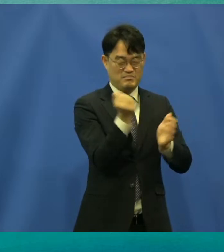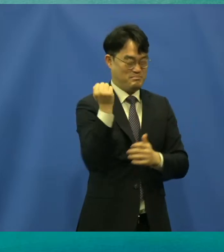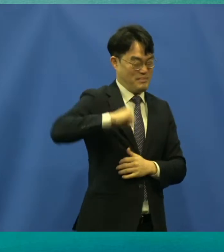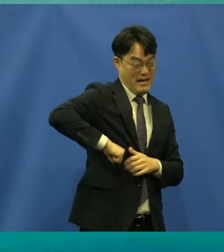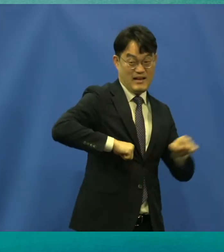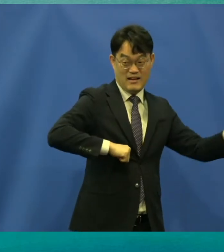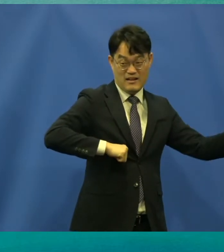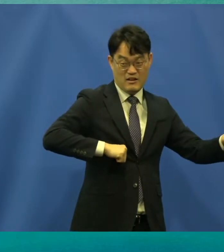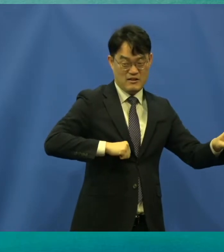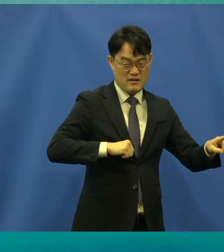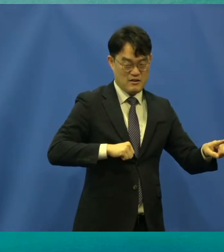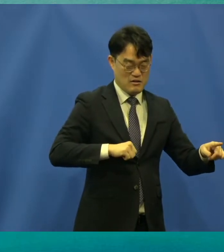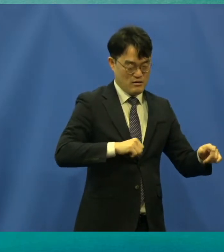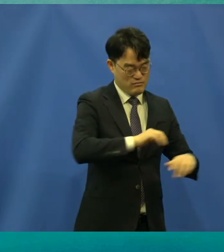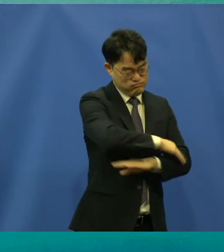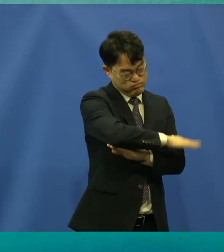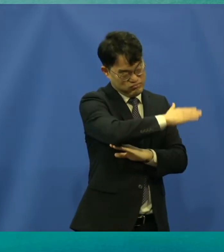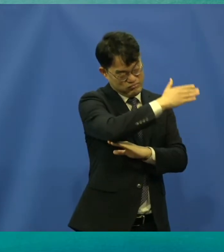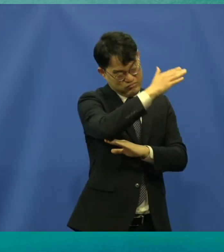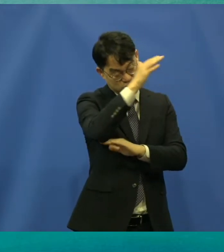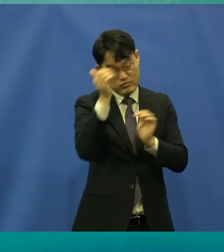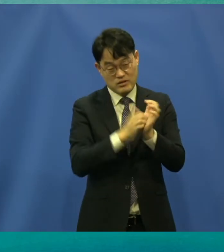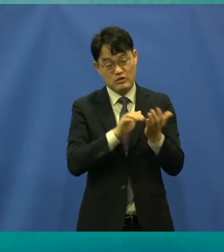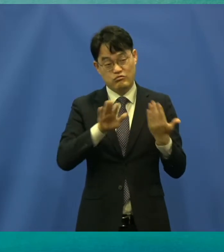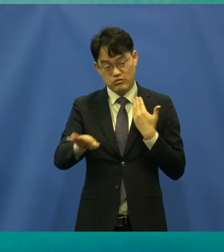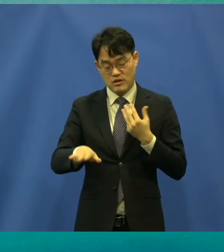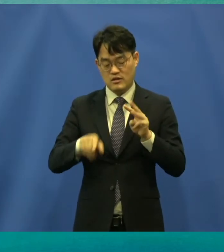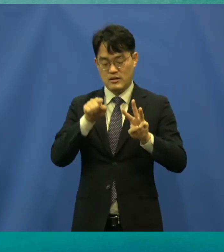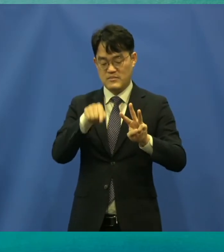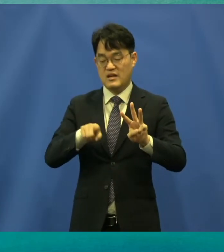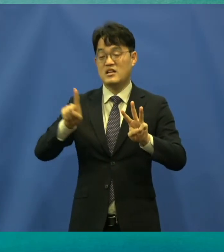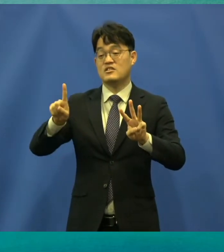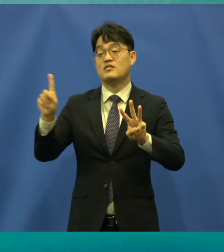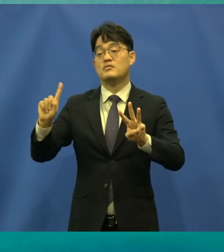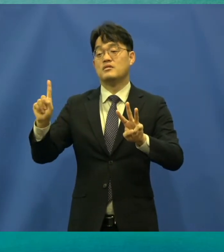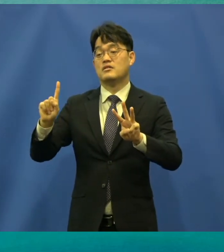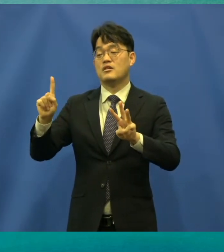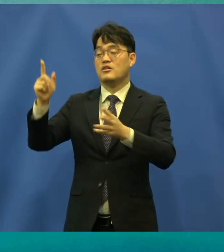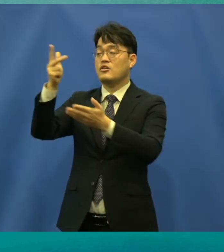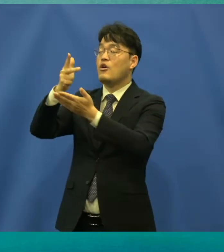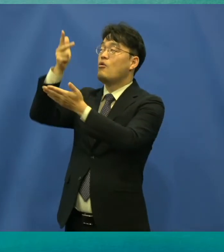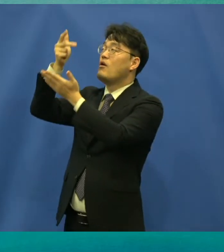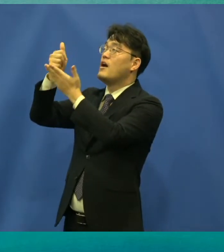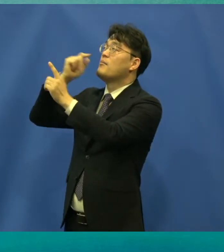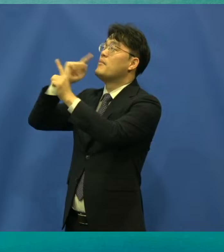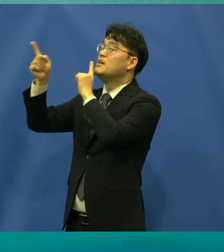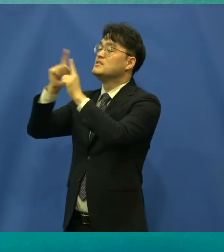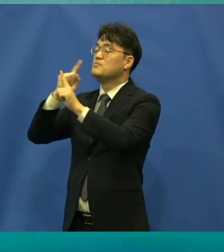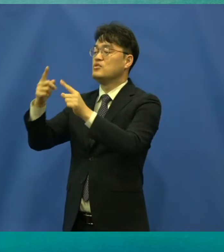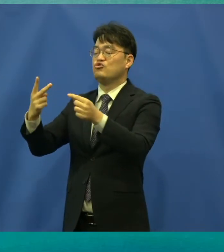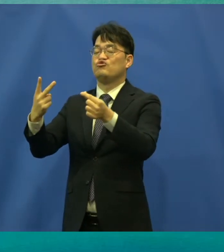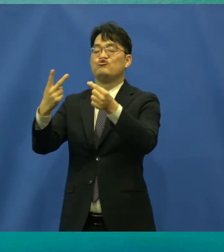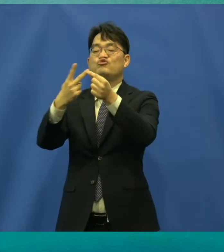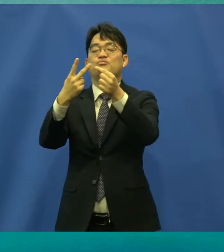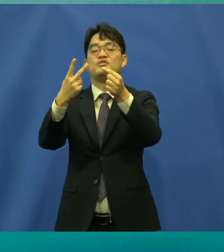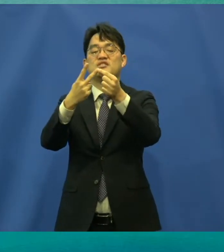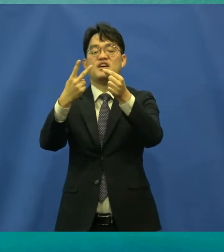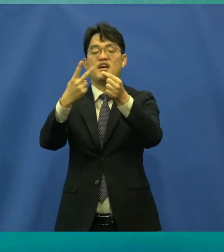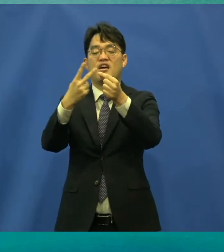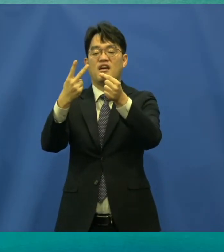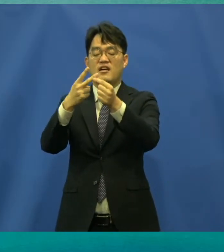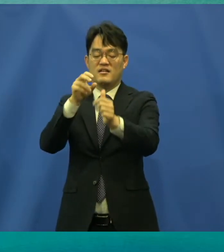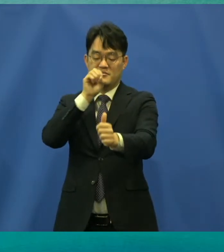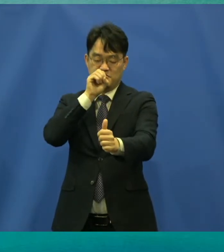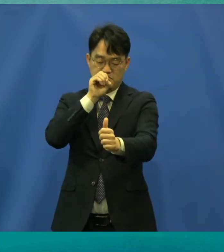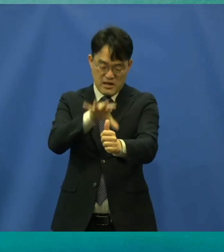1절을 이렇게 대하면 무엇이 느껴집니까? 이렇게 여호와의 말씀이 두 번째로 요나에게